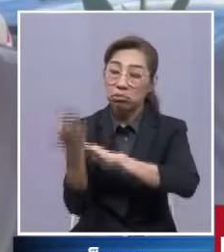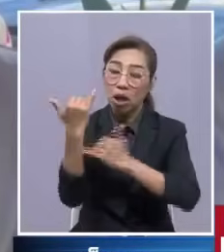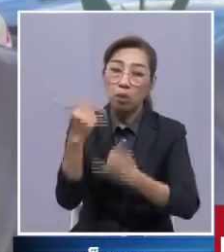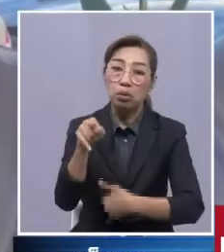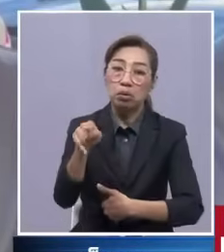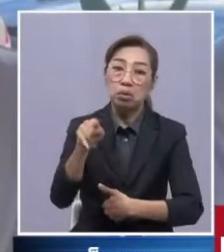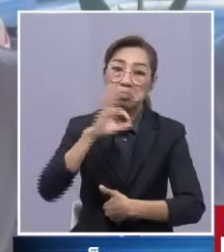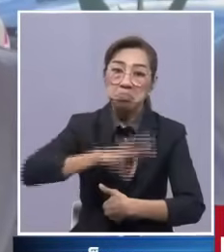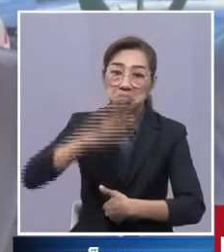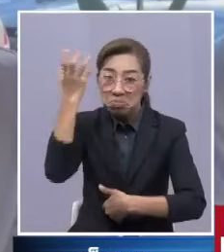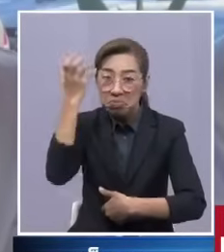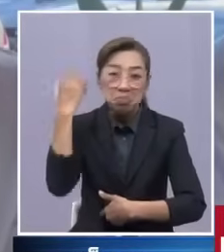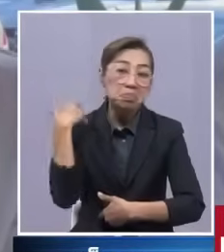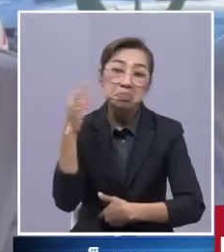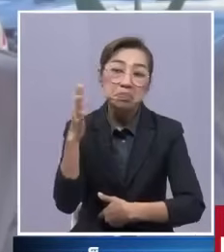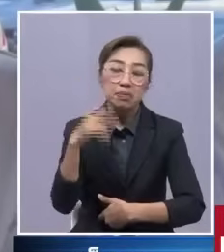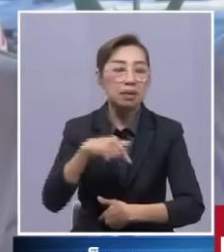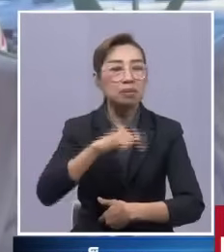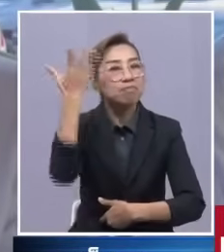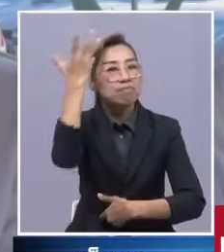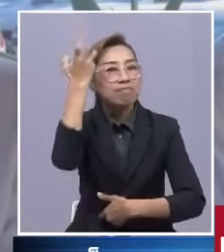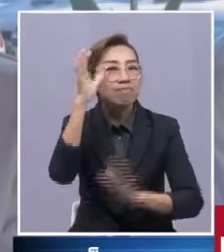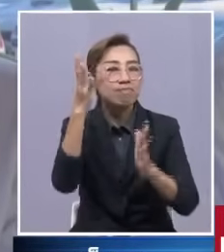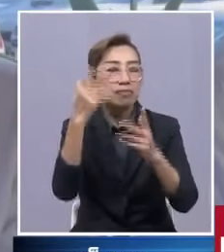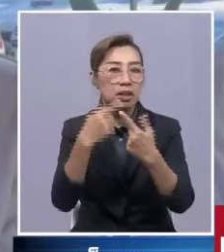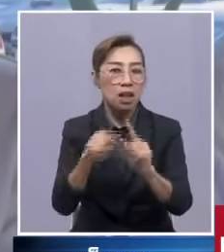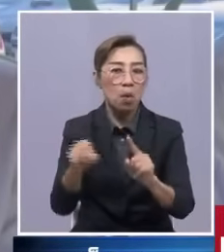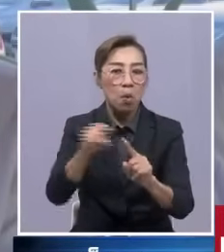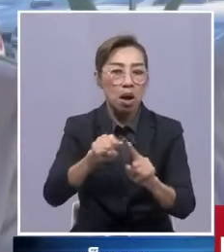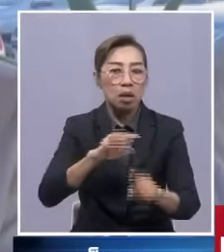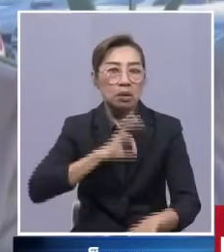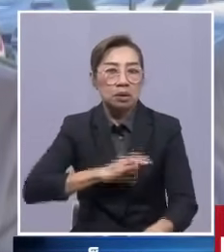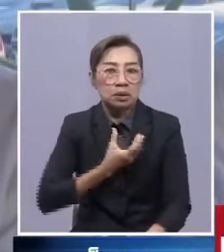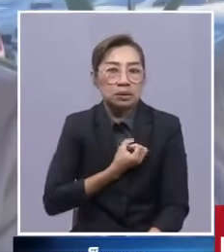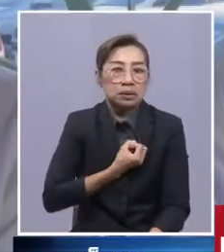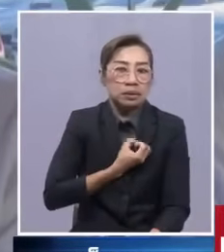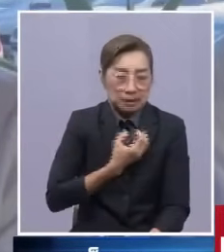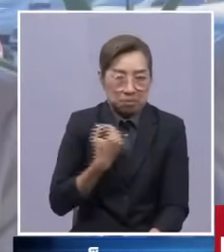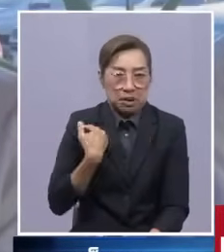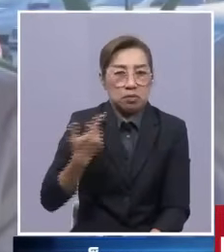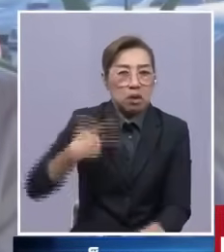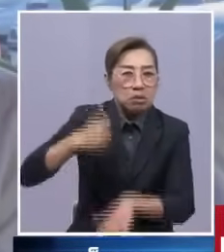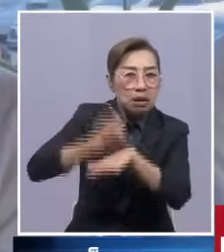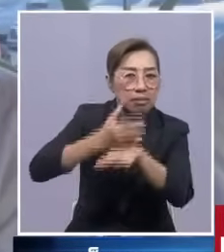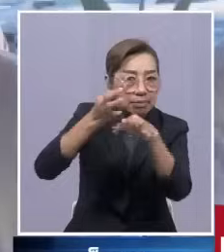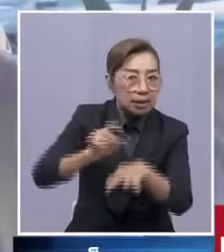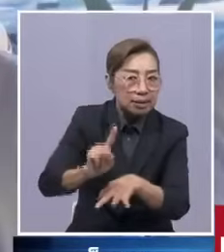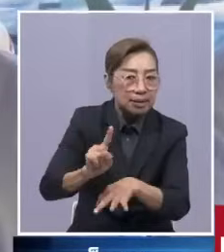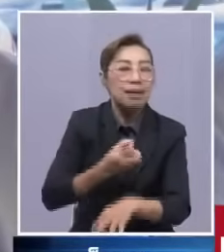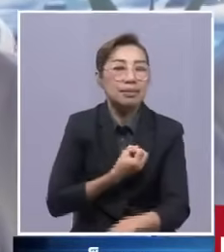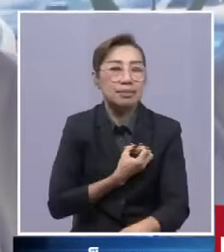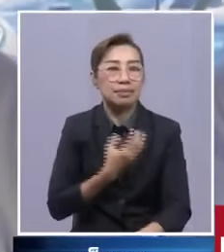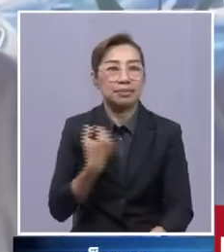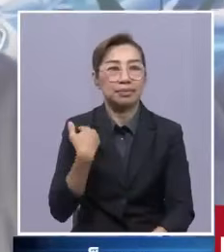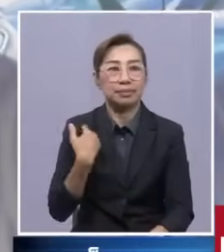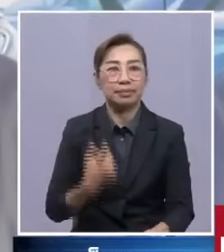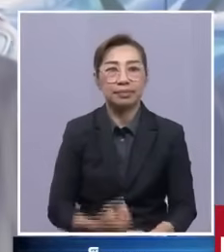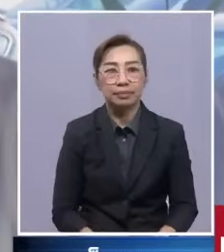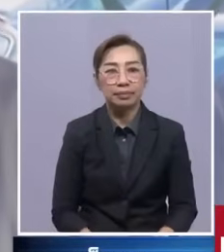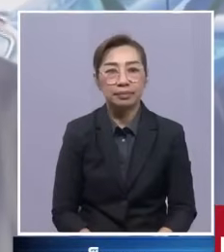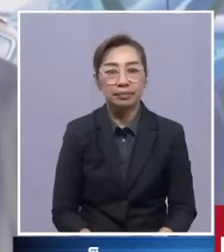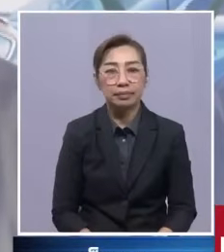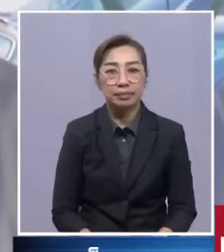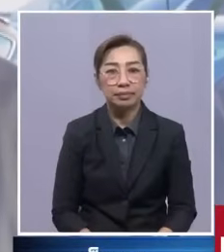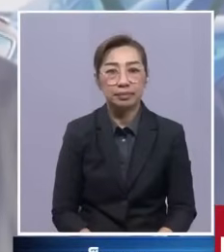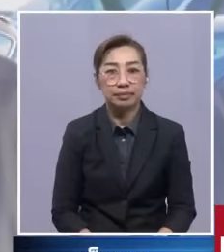ความกังวลอะไรใช่ไหมคะ ไม่กังวลค่ะแต่ว่ายอมรับว่าตื่นเต้นลุ้นผลค่ะ อยู่ครับ ท